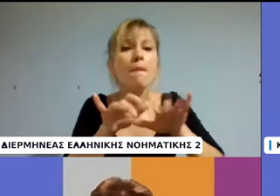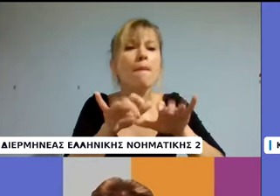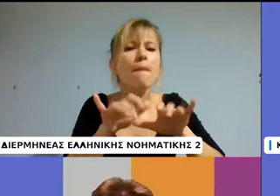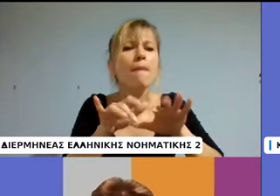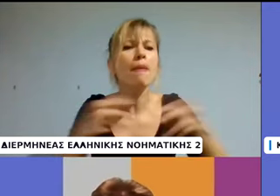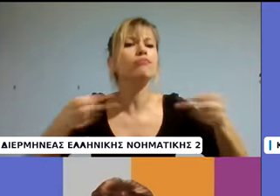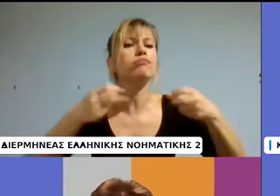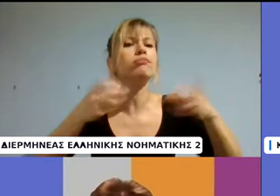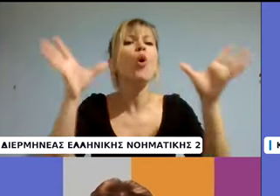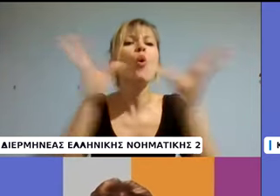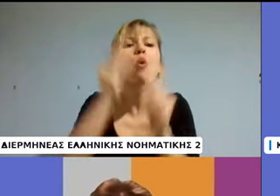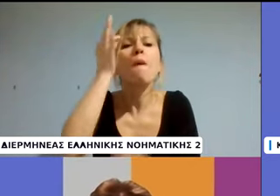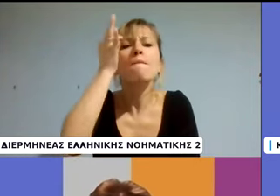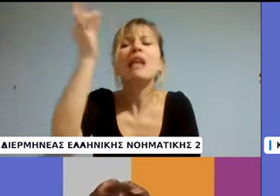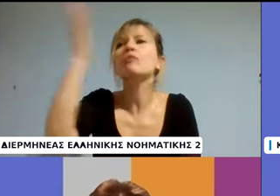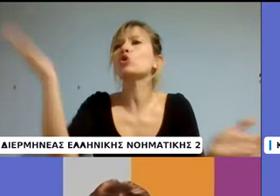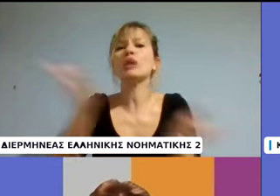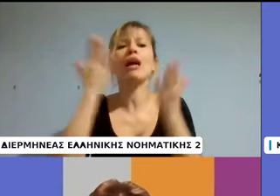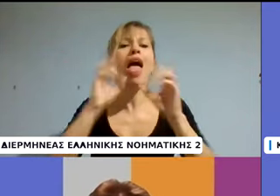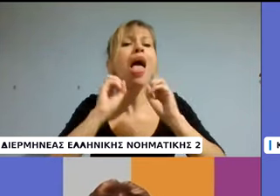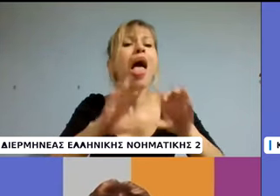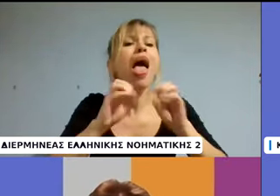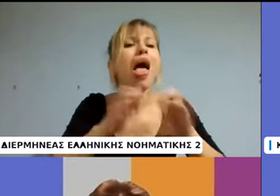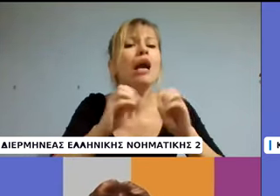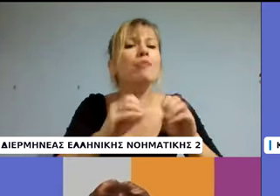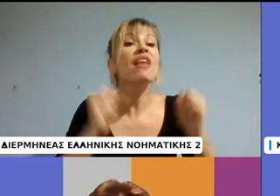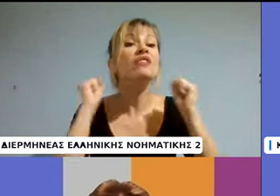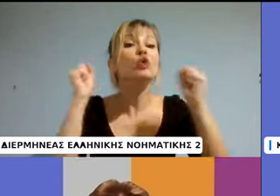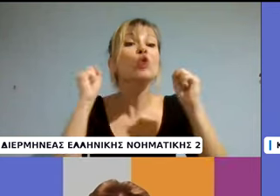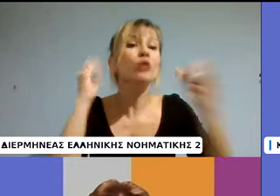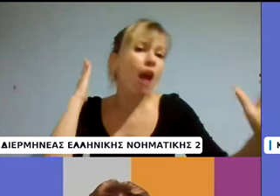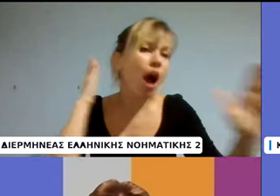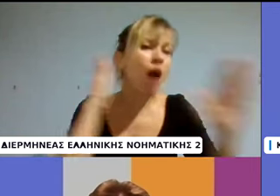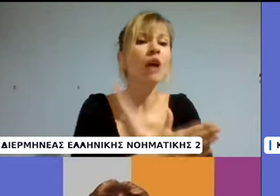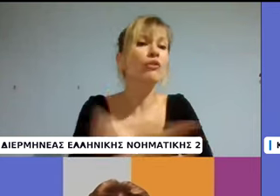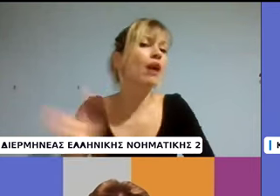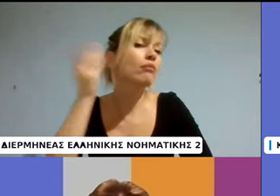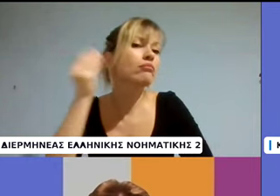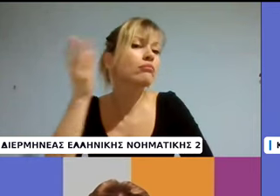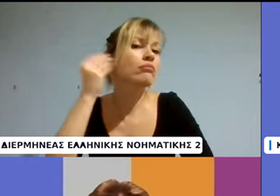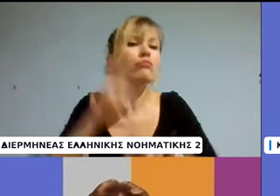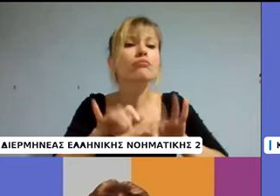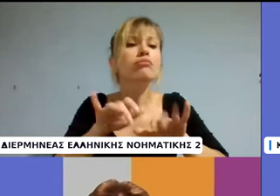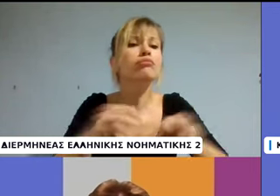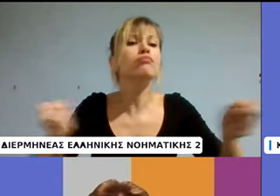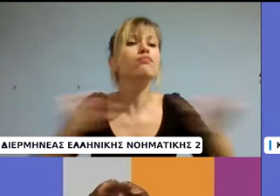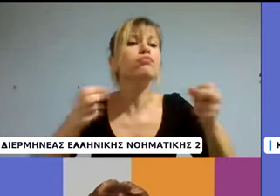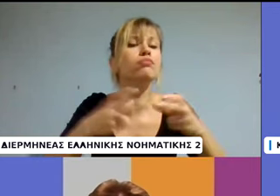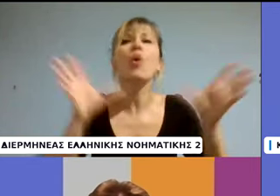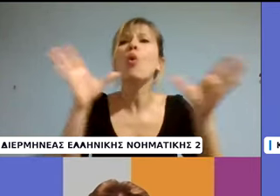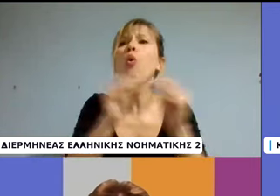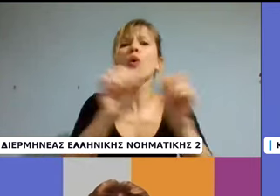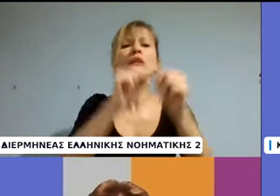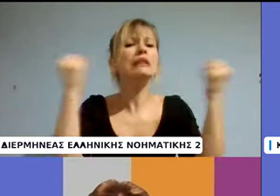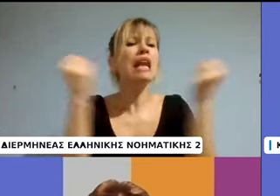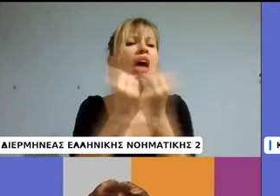γίνεται σε περιπτώσεις εκπαιδεύσεων ζωντανά, σε περιπτώσεις συνεδρίων ζωντανά,